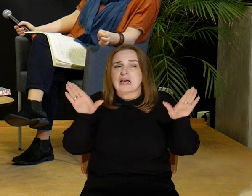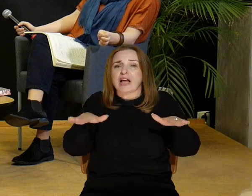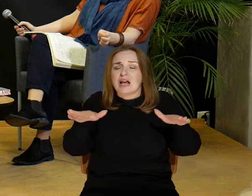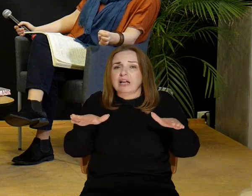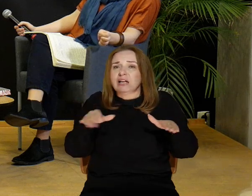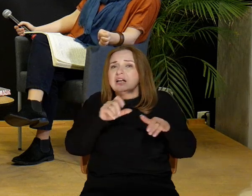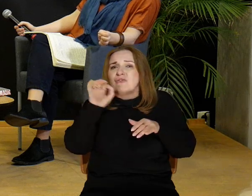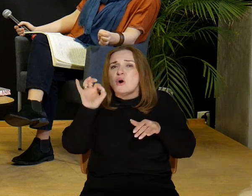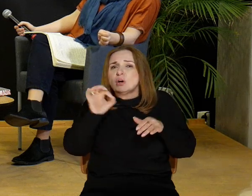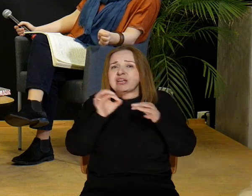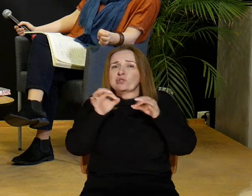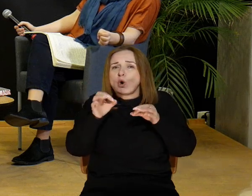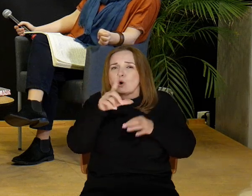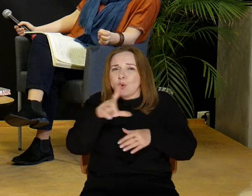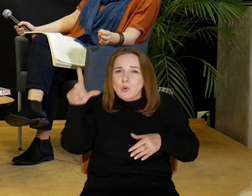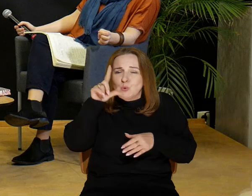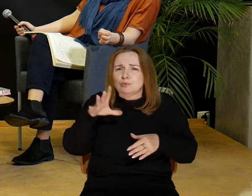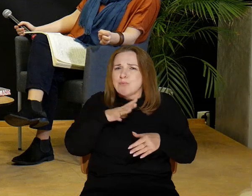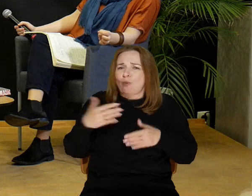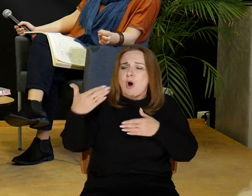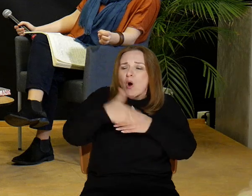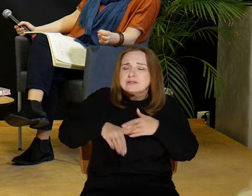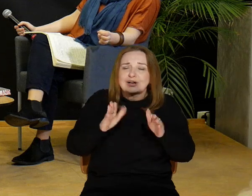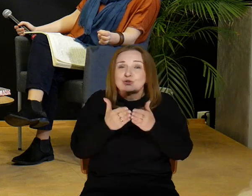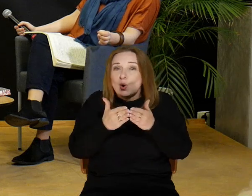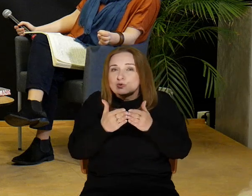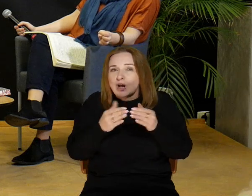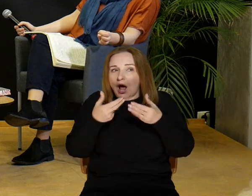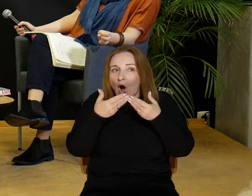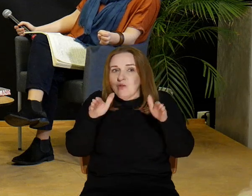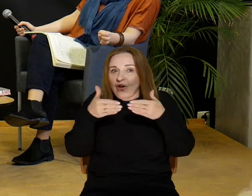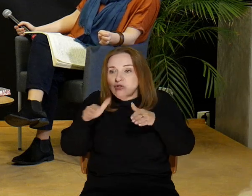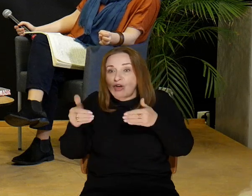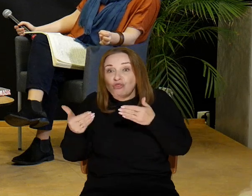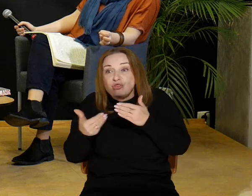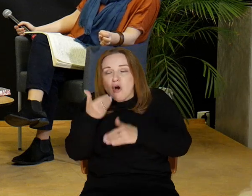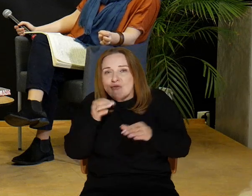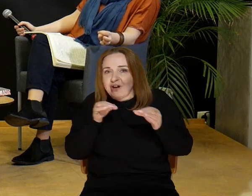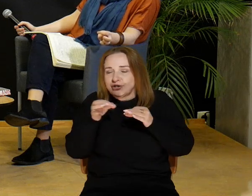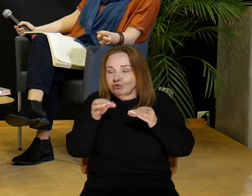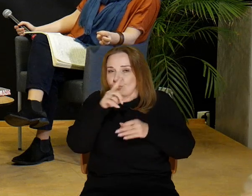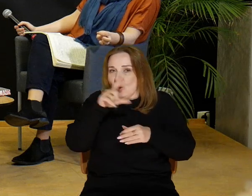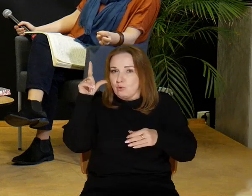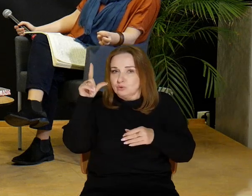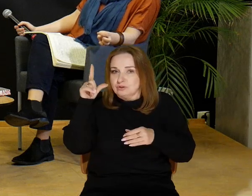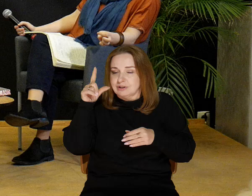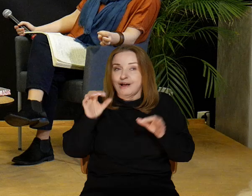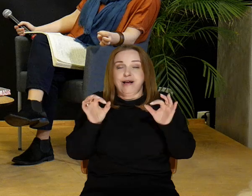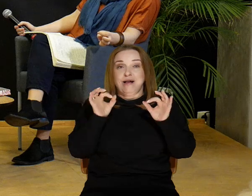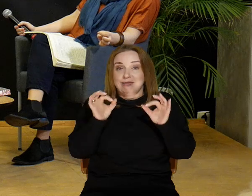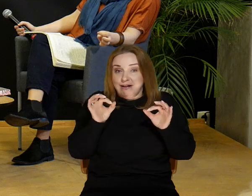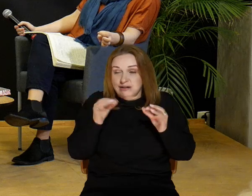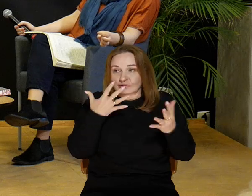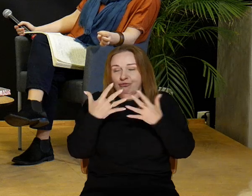ostatnie parę lat to były książki o historii ludowej, odkrywanie historii ludowej. A teraz wygląda na to, że czeka nas